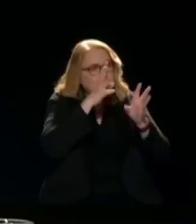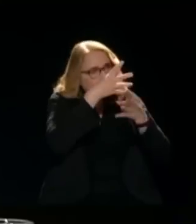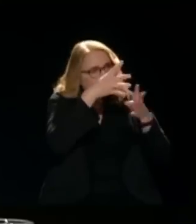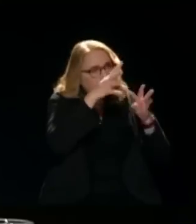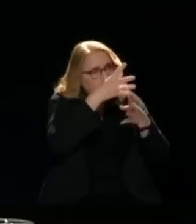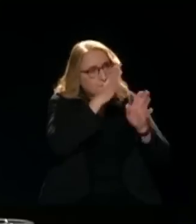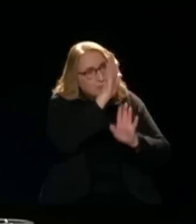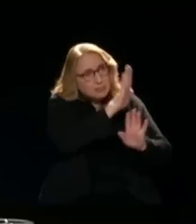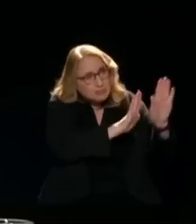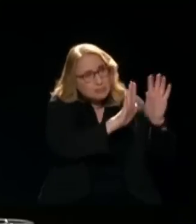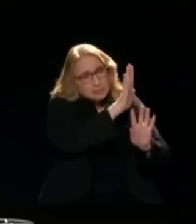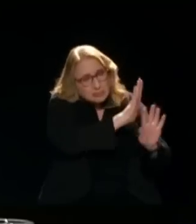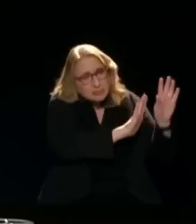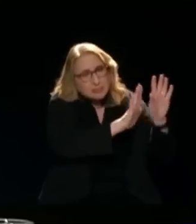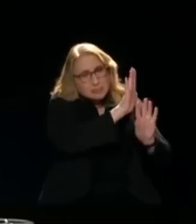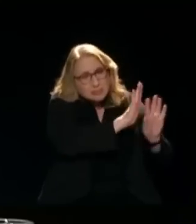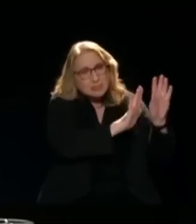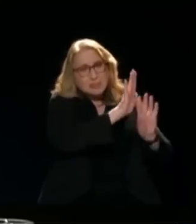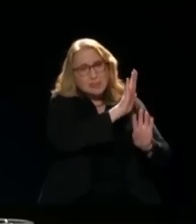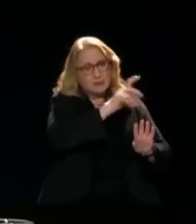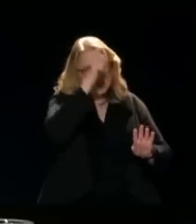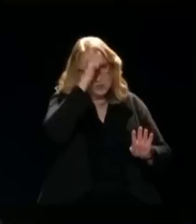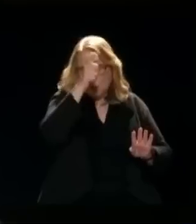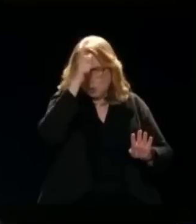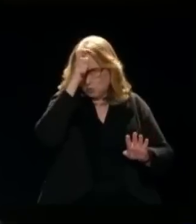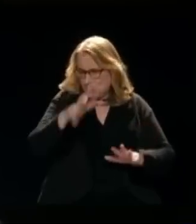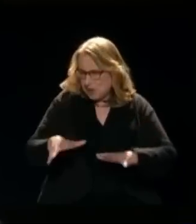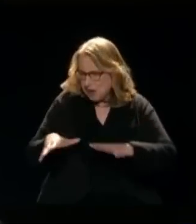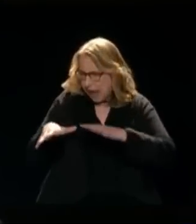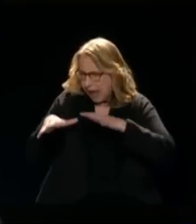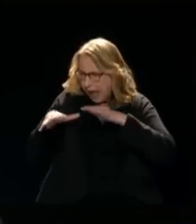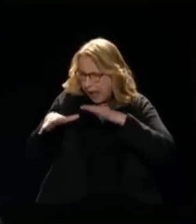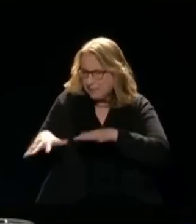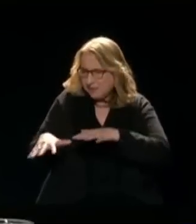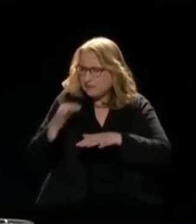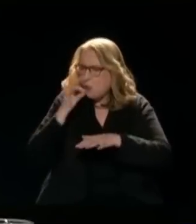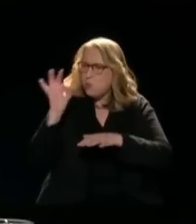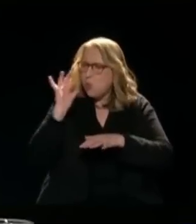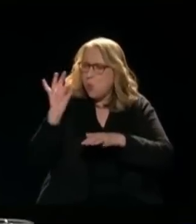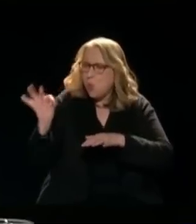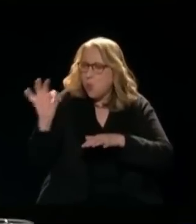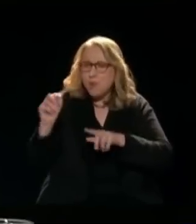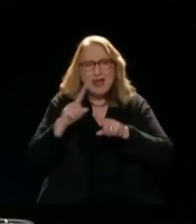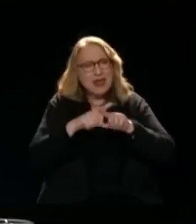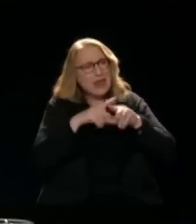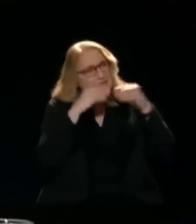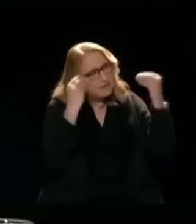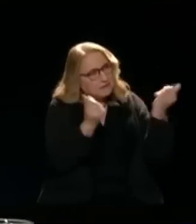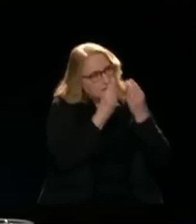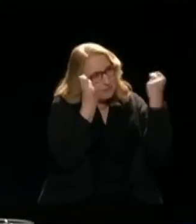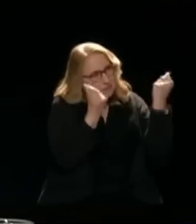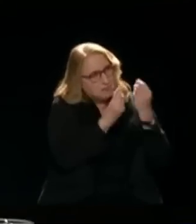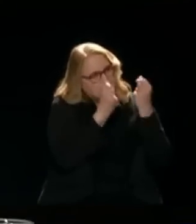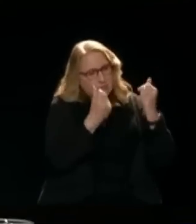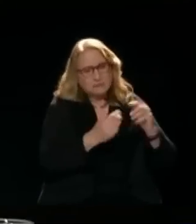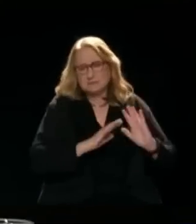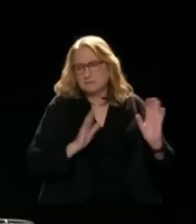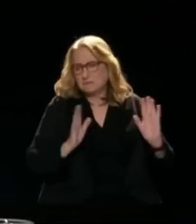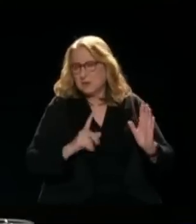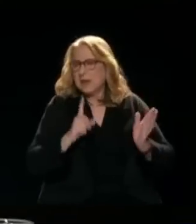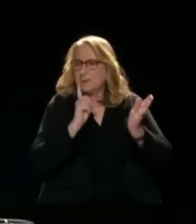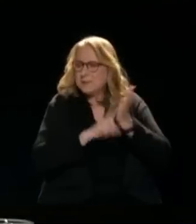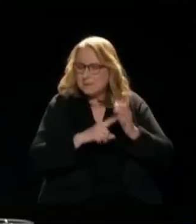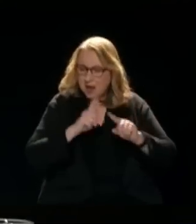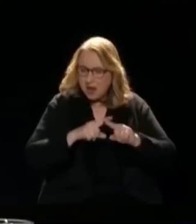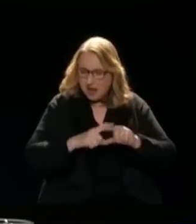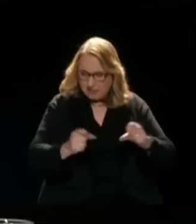Τουρκία. Δεν μιλάμε βέβαια για τον τουρκικό λαό, προς Θεού. Άρα τι θα έπρεπε να κάνει η Ελλάδα? Θα έπρεπε πρώτη και κύρια να εφαρμόσει τους κανόνες του δικαίου της θάλασσας και του διεθνούς δικαίου.